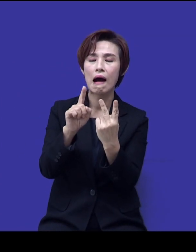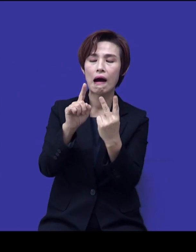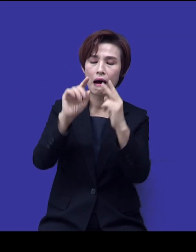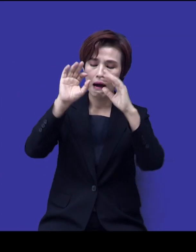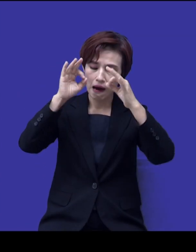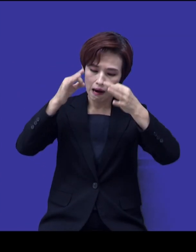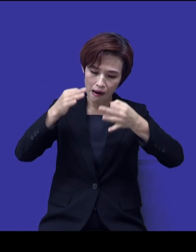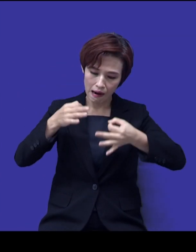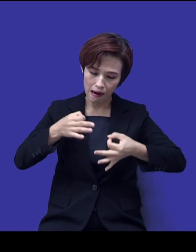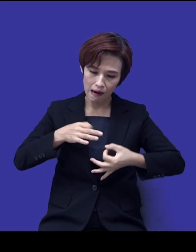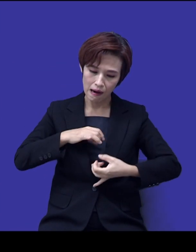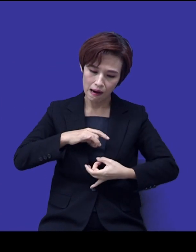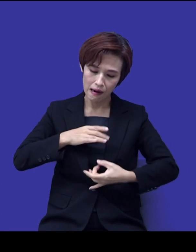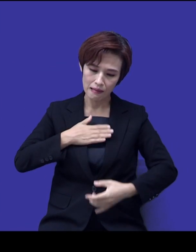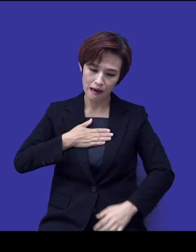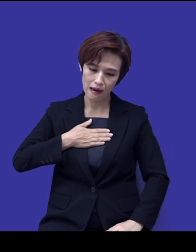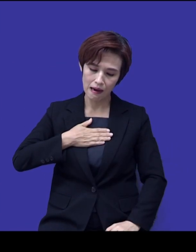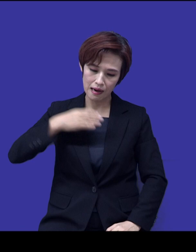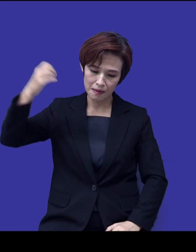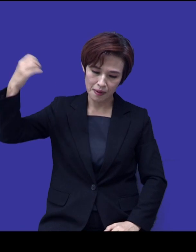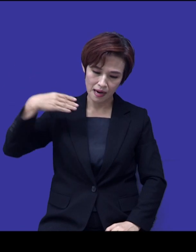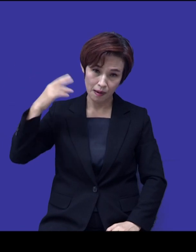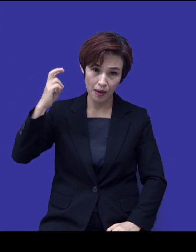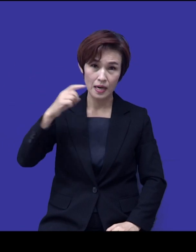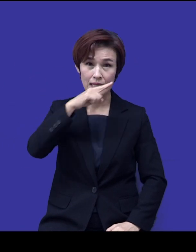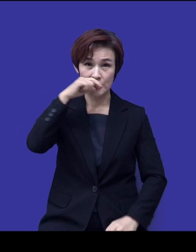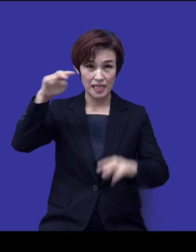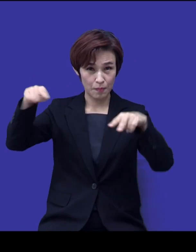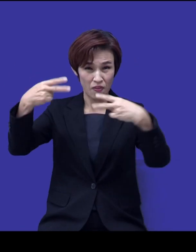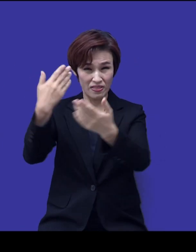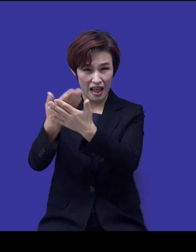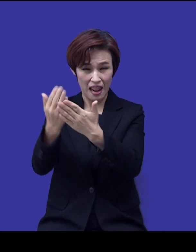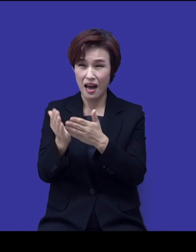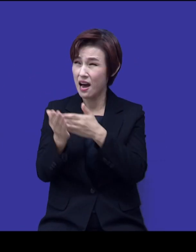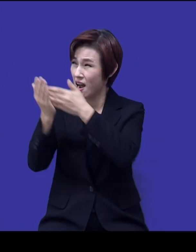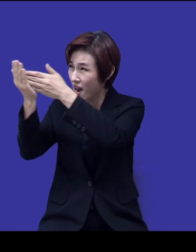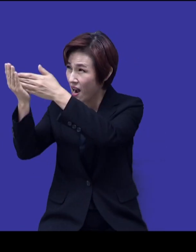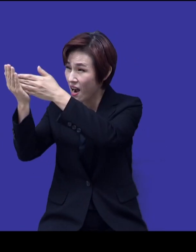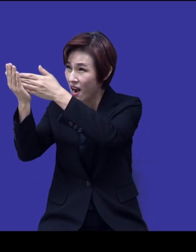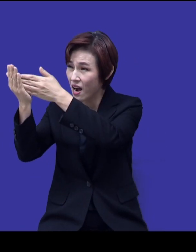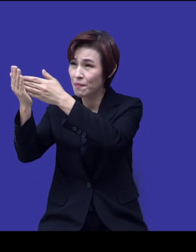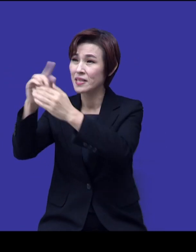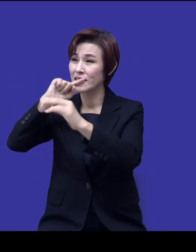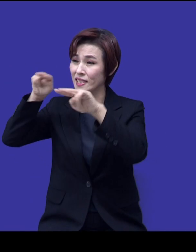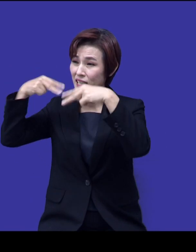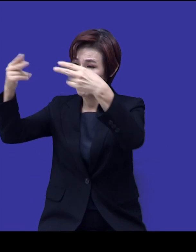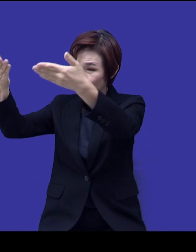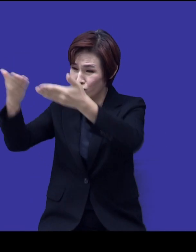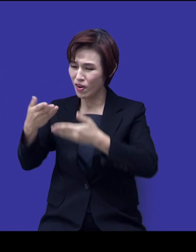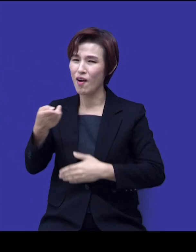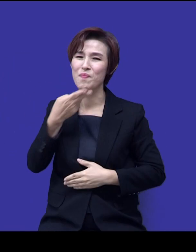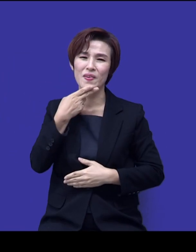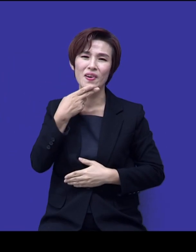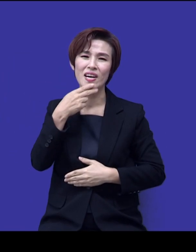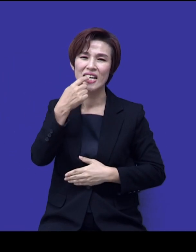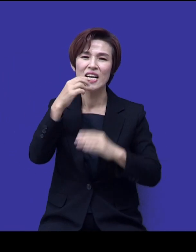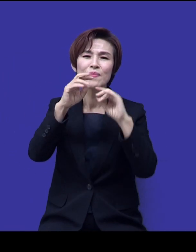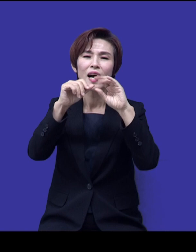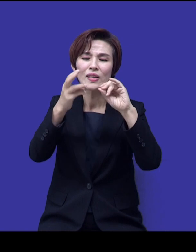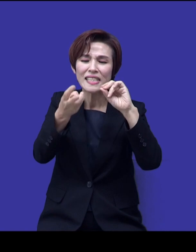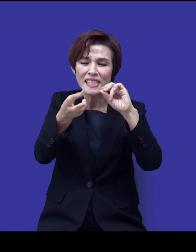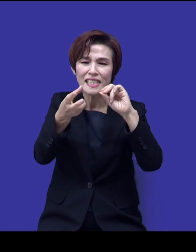저는 이렇게 생각합니다. 짜장면을 달라고 하면 짜장면을 주시는 게 아니고 네. 밀가루 씨를 주시는 것 같아요. 아, 그렇죠. 네가 만들어서